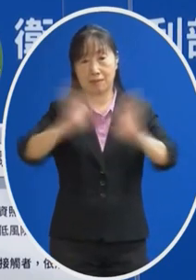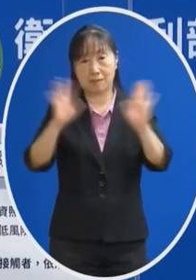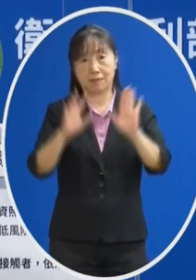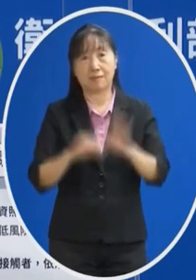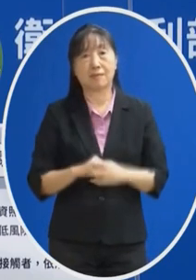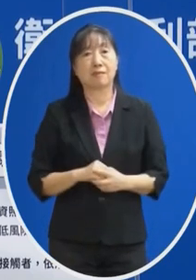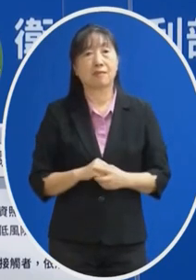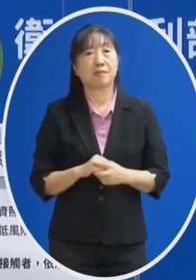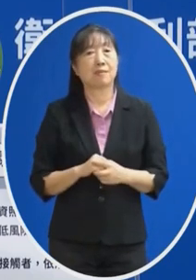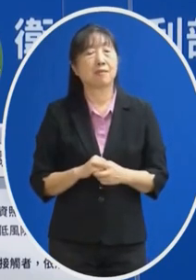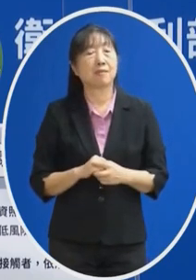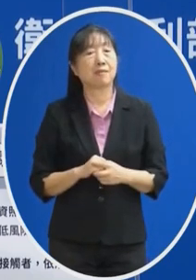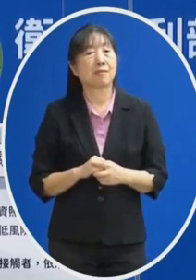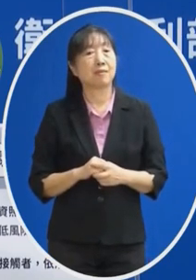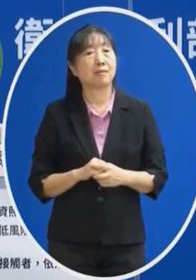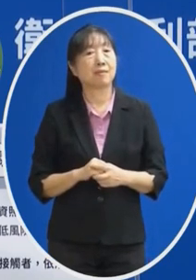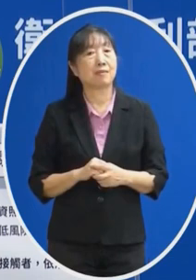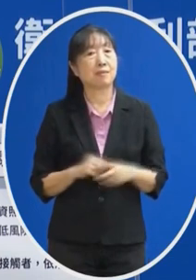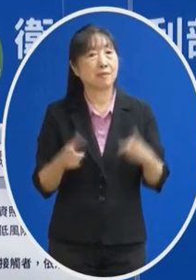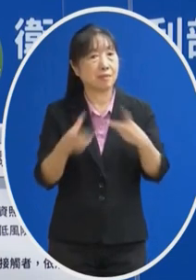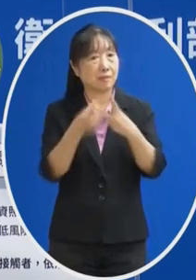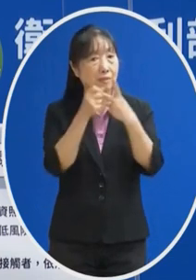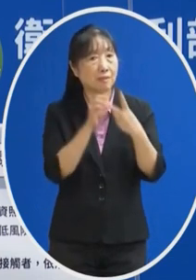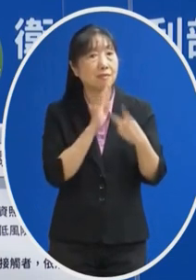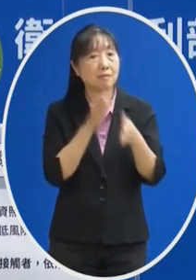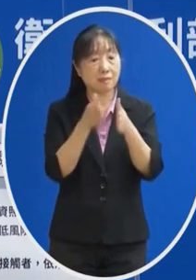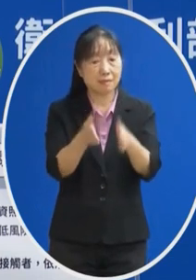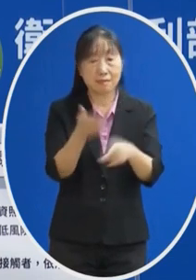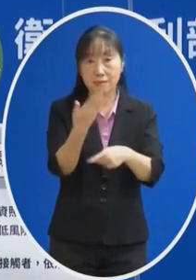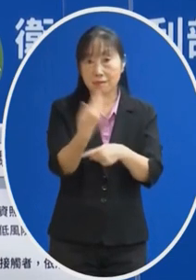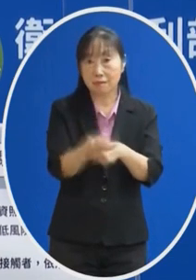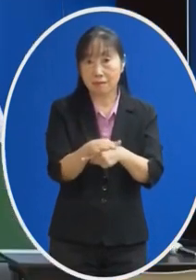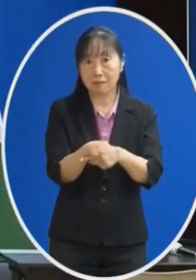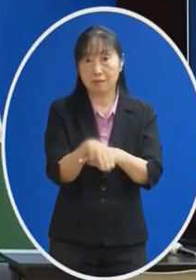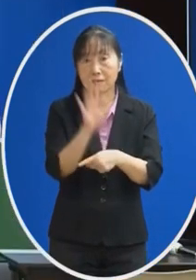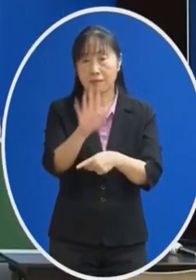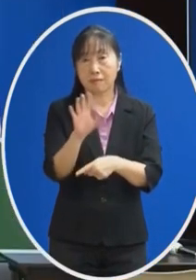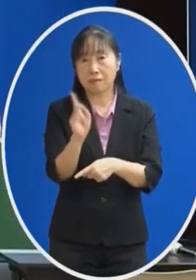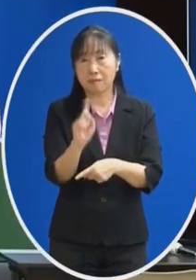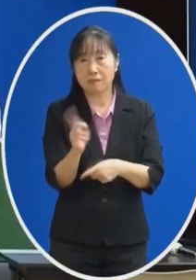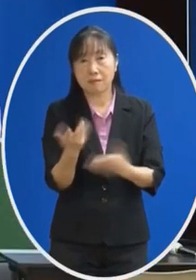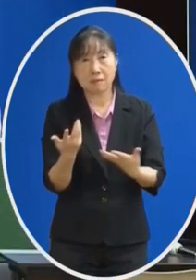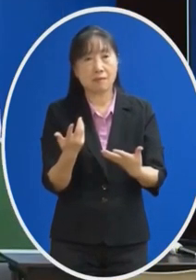好，那第二个哈，就有关于这个死亡里面它有什么不同哈？